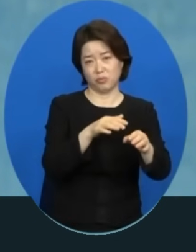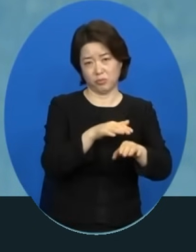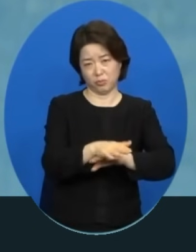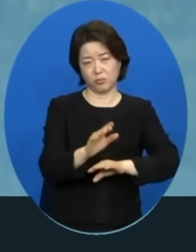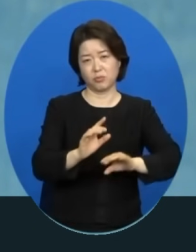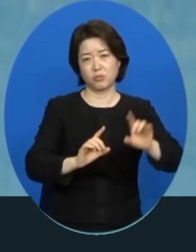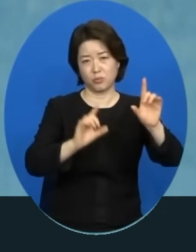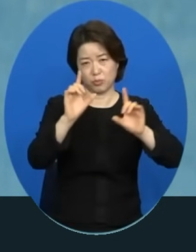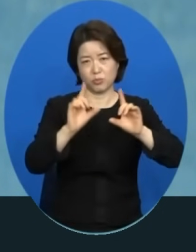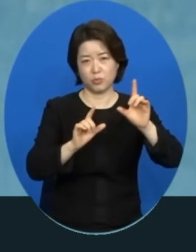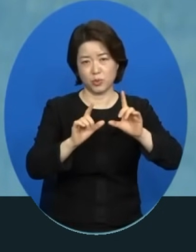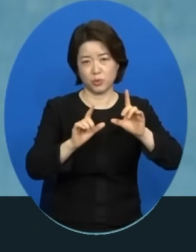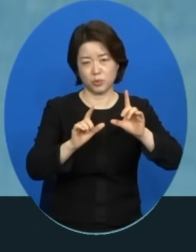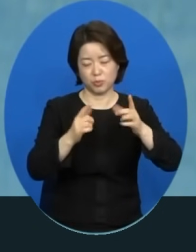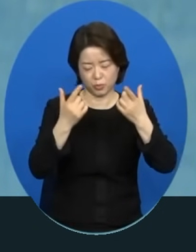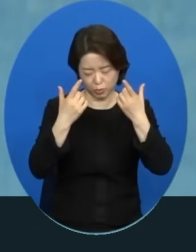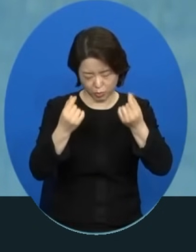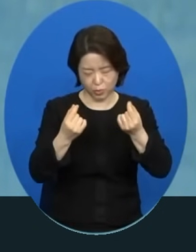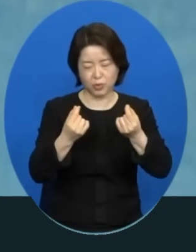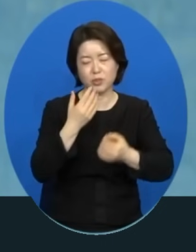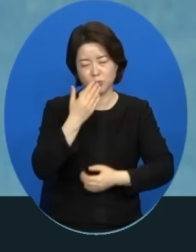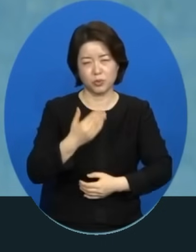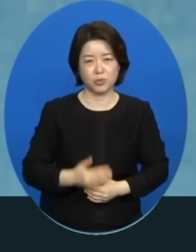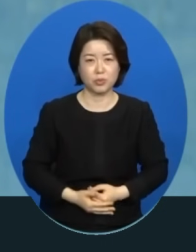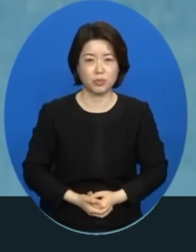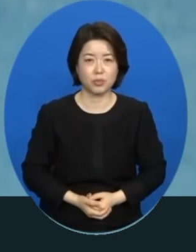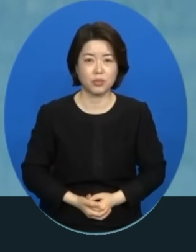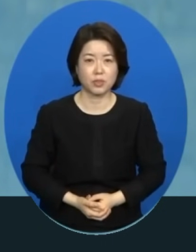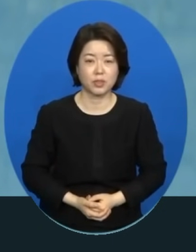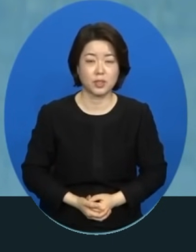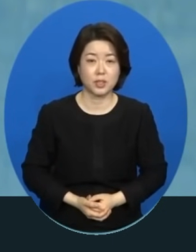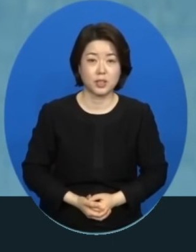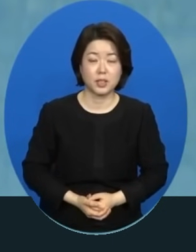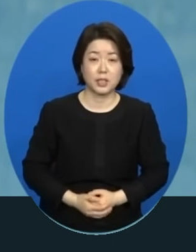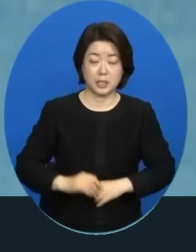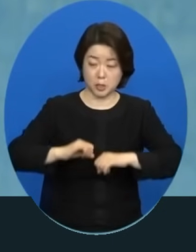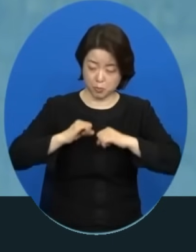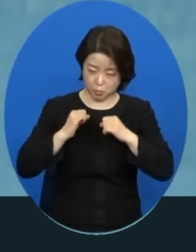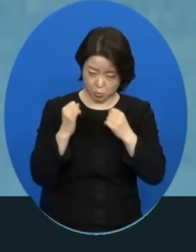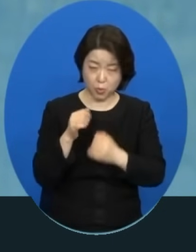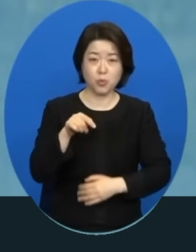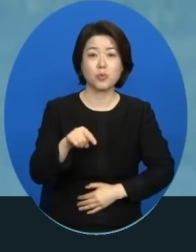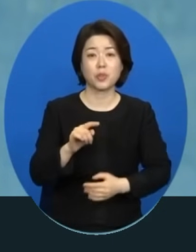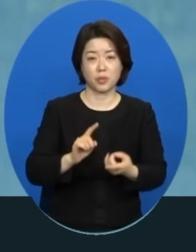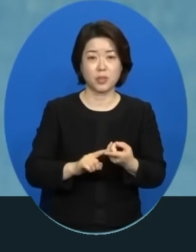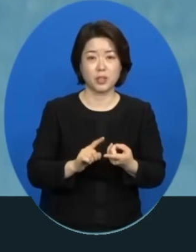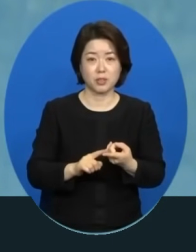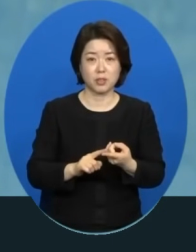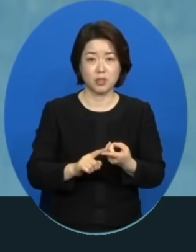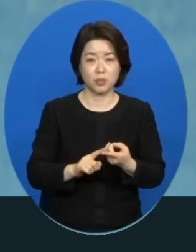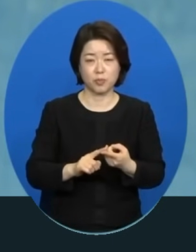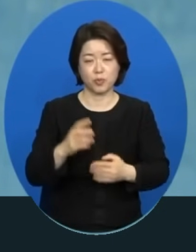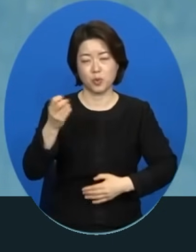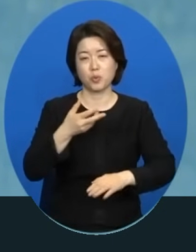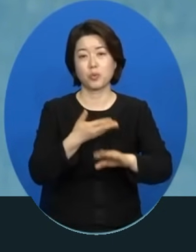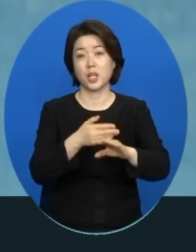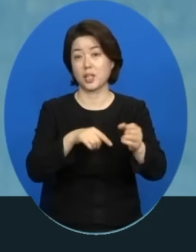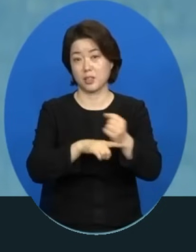똑같은 일이 벌어질 수 있다는 것이죠. 여러분, 이 복종한다는 데에는요 또 다른 의미가